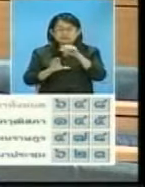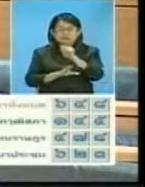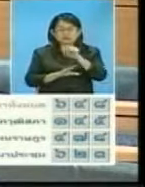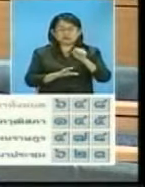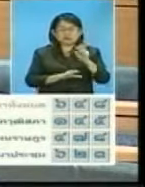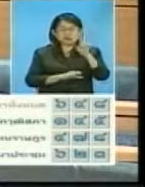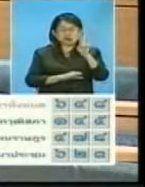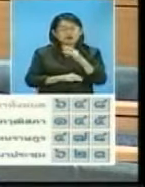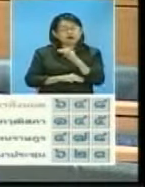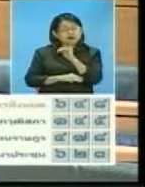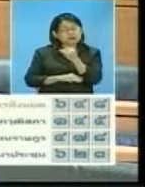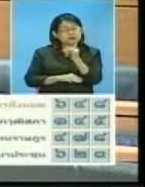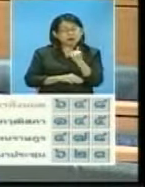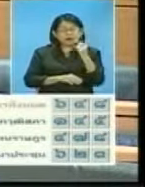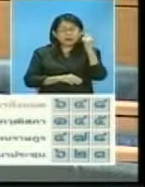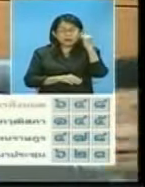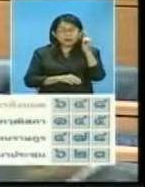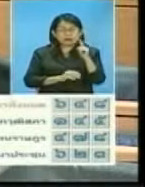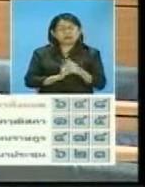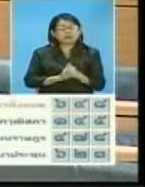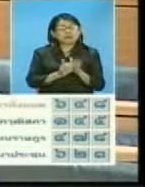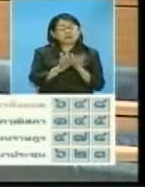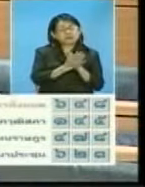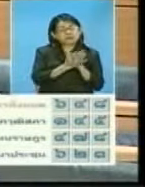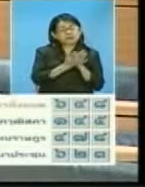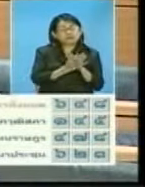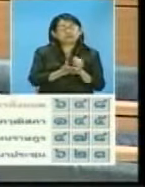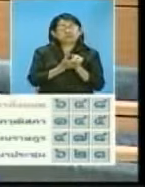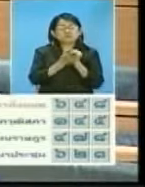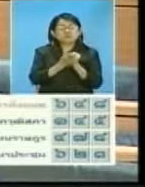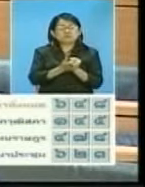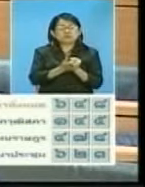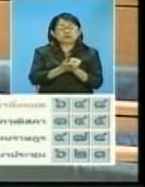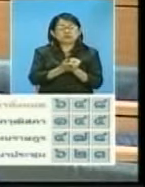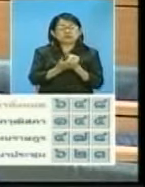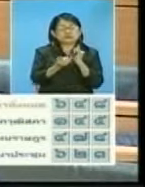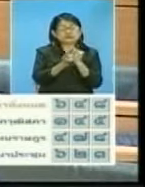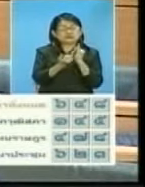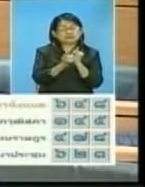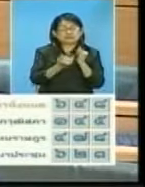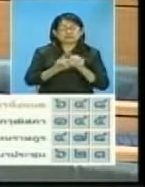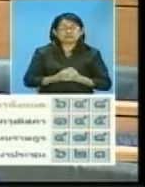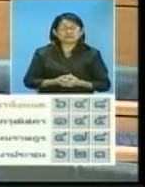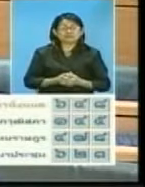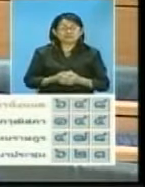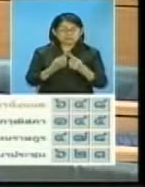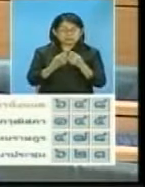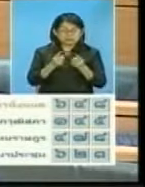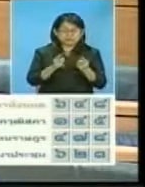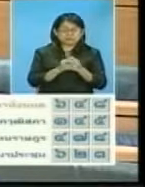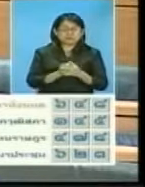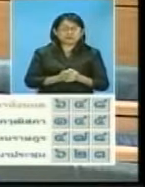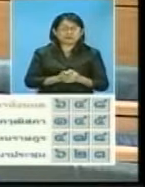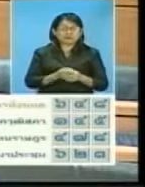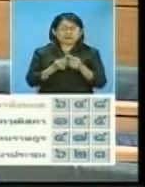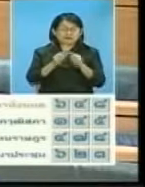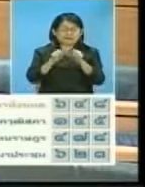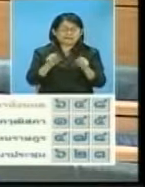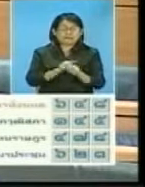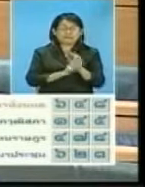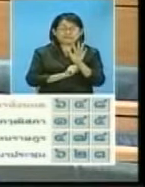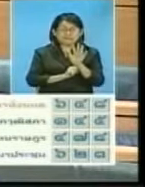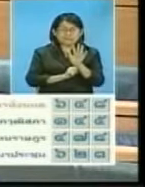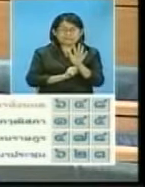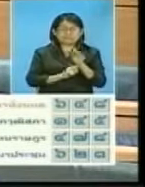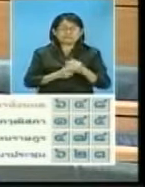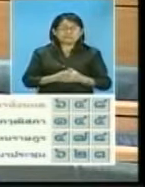จะมีจิตโน้มเอียงไปในทางที่จะช่วยเหลือก็เกินพวกนี้ได้นะครับสำหรับมาตราที่สงบวงเล็บที่5